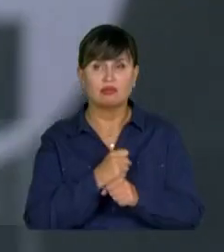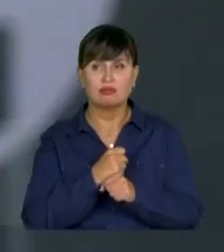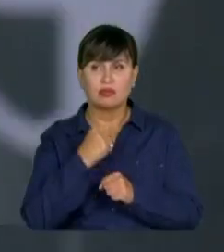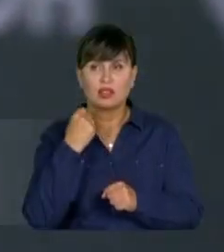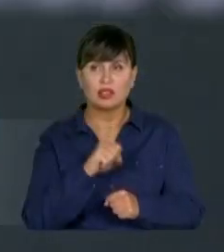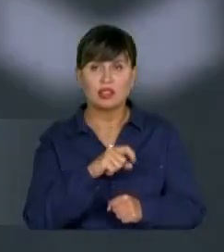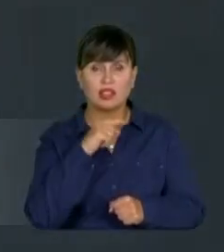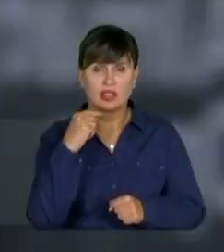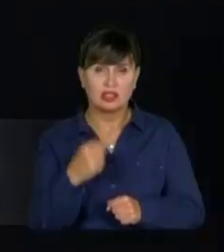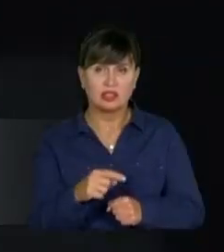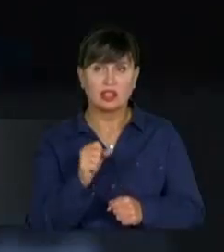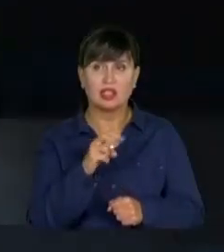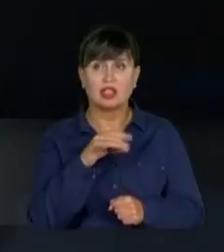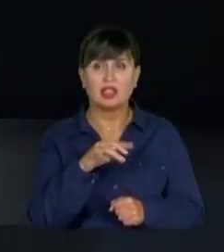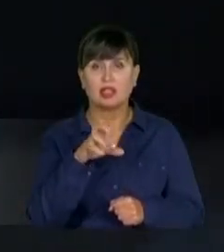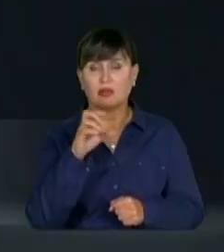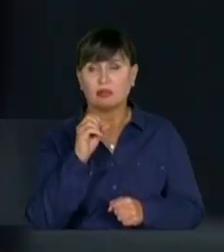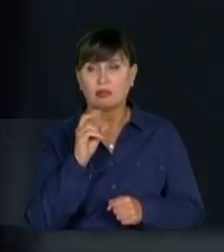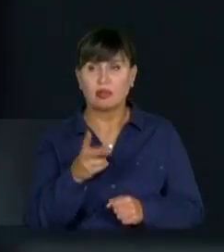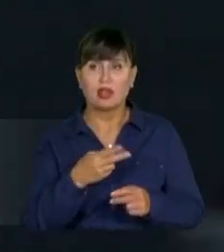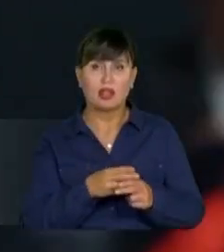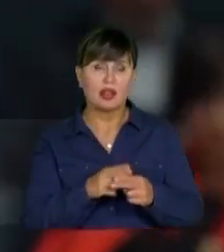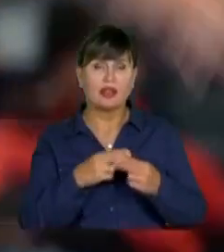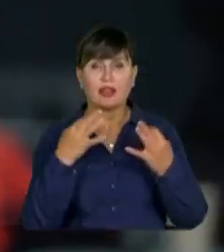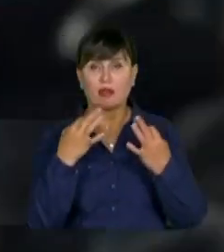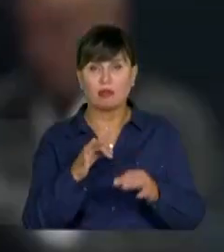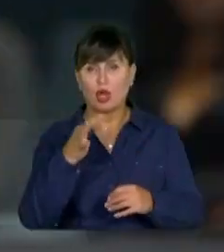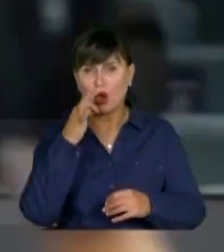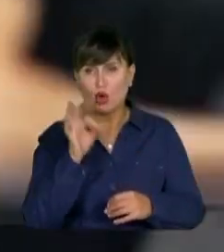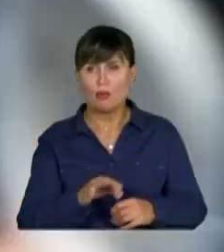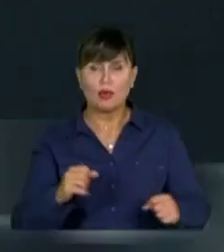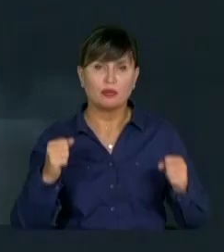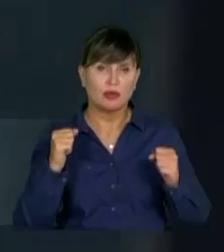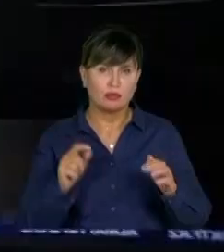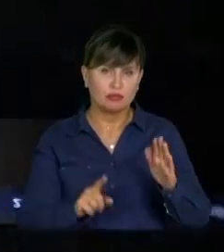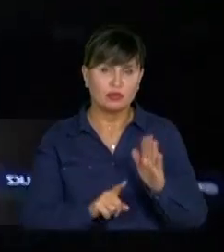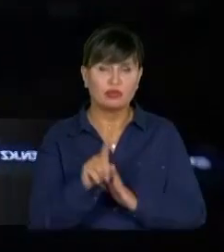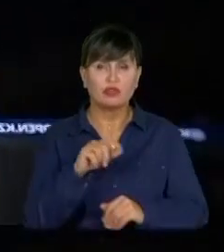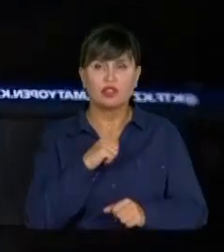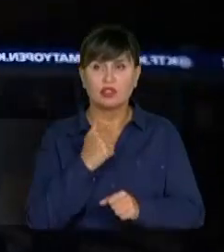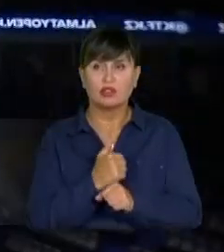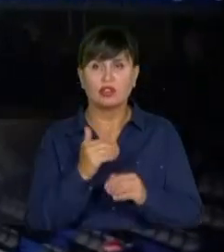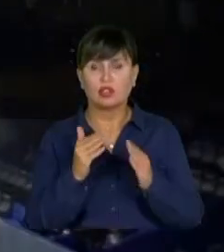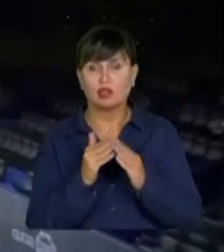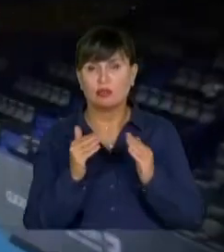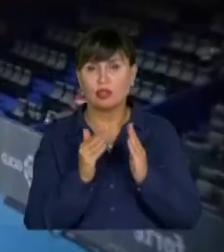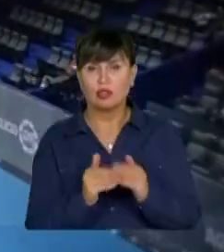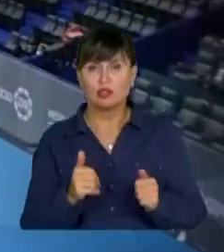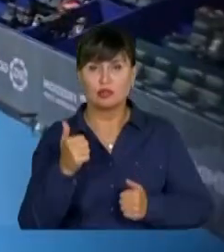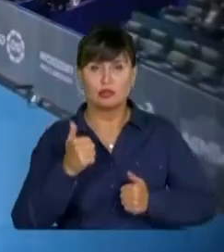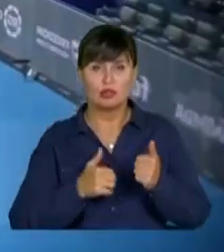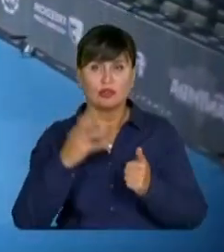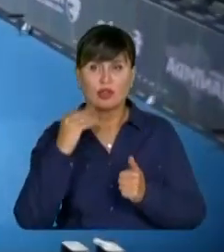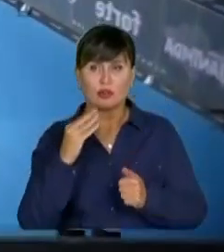над россиянином Алибеком Качмазовым. Это позволило опытному спортсмену пробиться в основной раунд домашнего турнира в Алматы. По